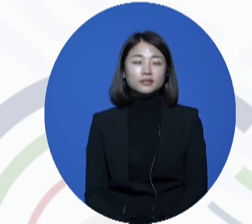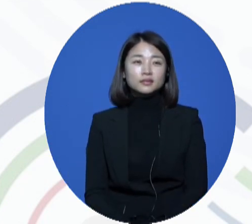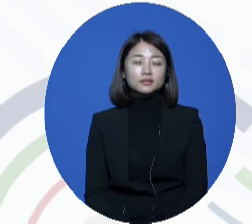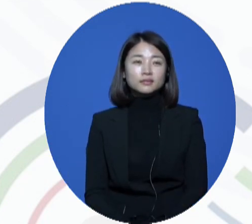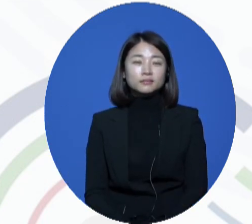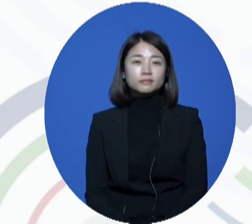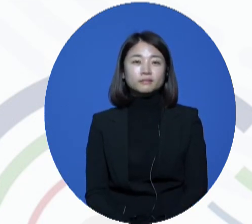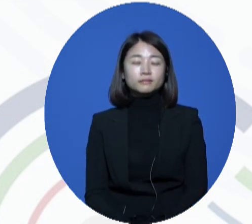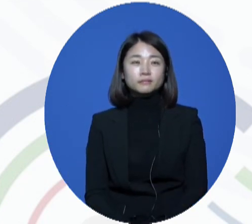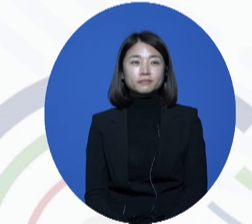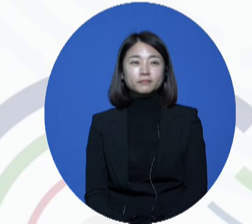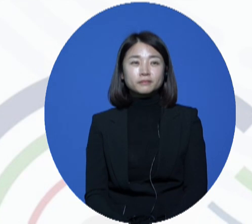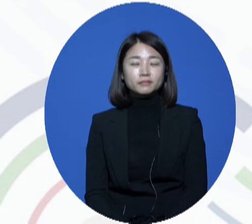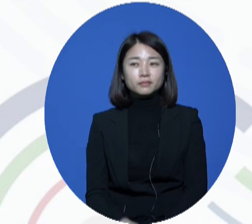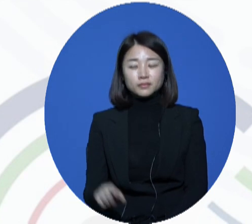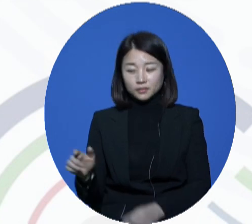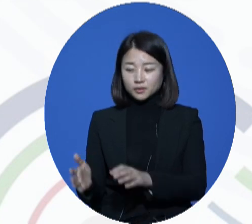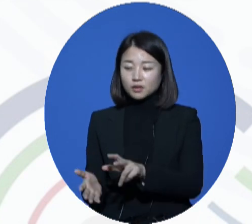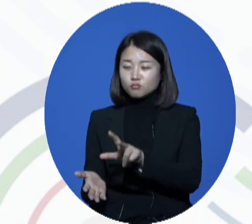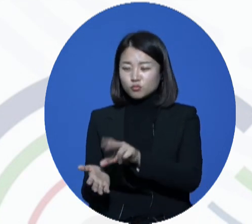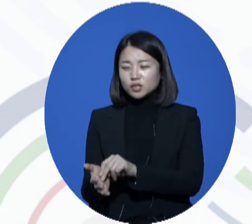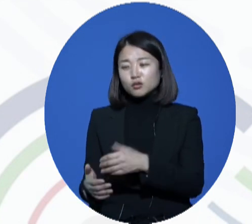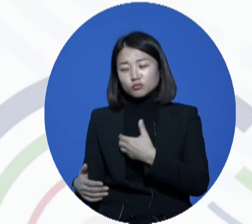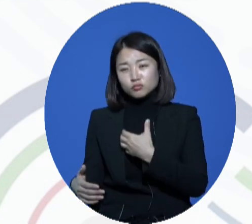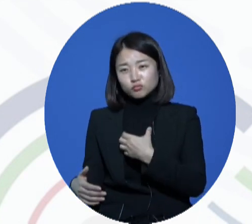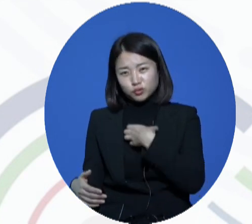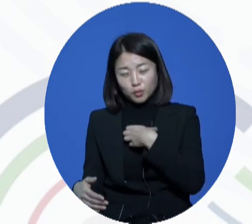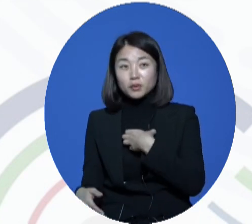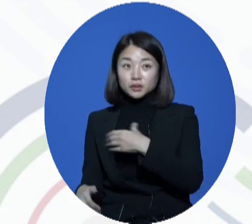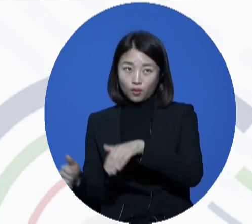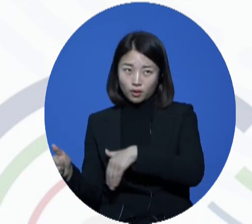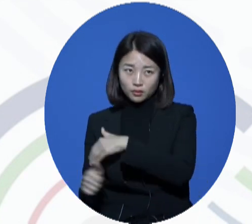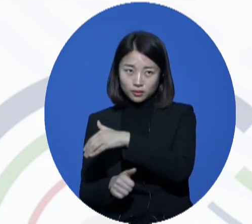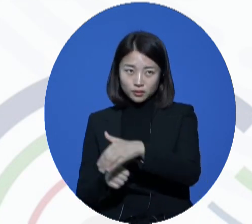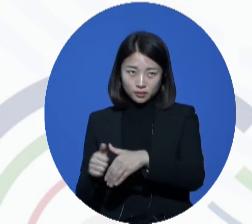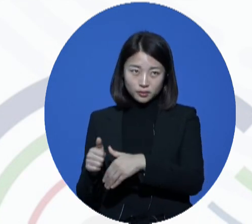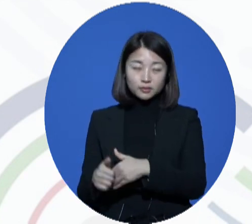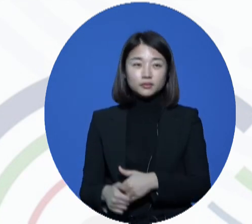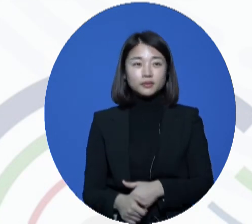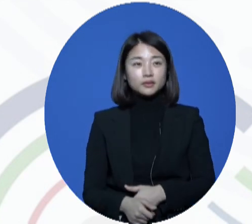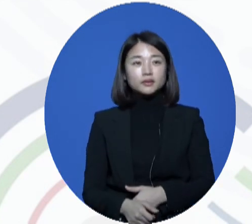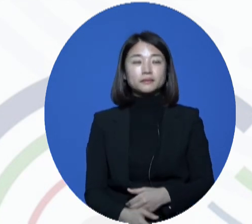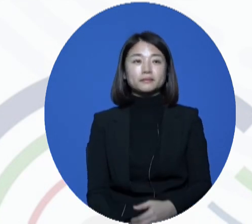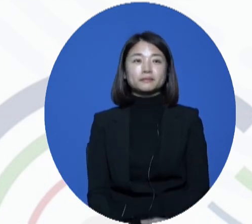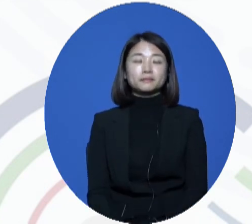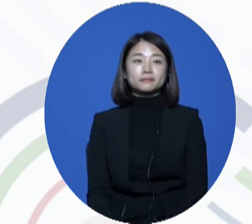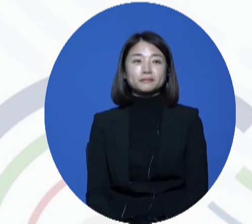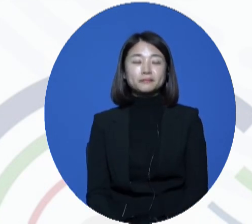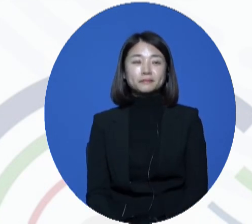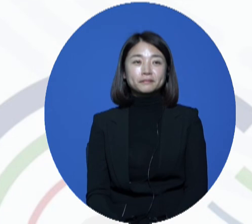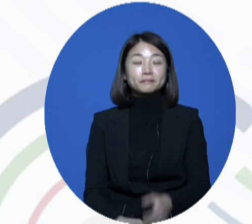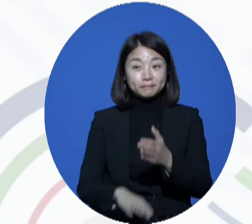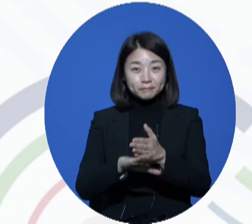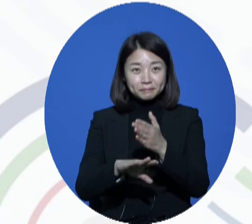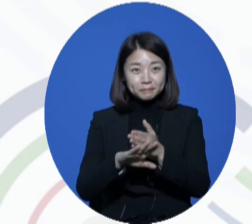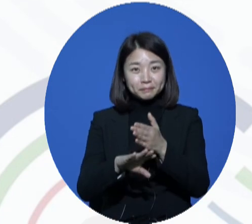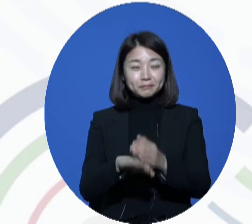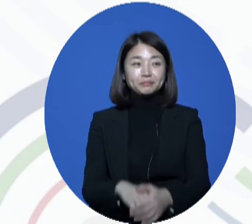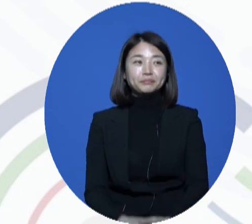굉장히 문제가 심각할 수도 있고 그 부분도 고려돼야 된다고 봅니다. 감사합니다. 네,